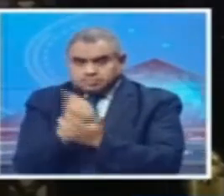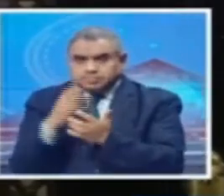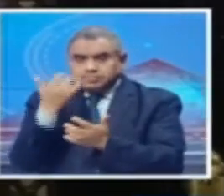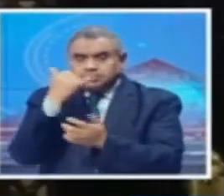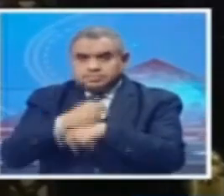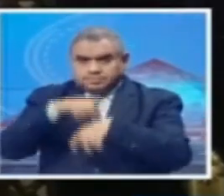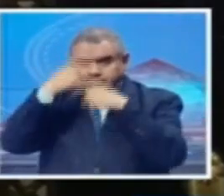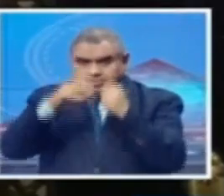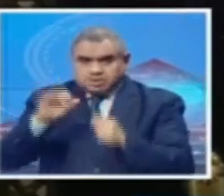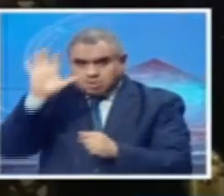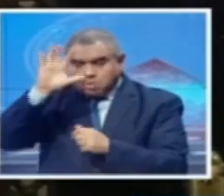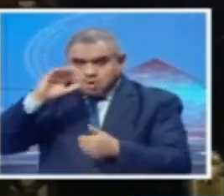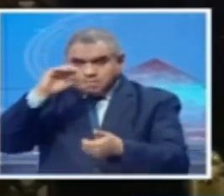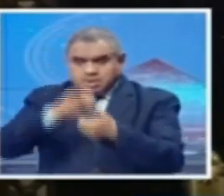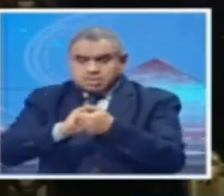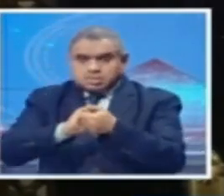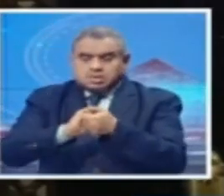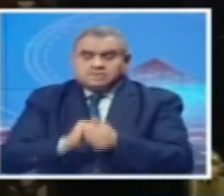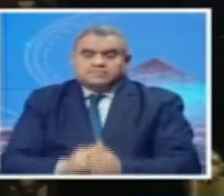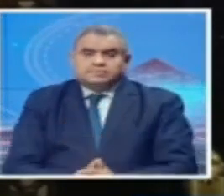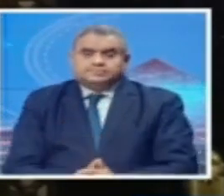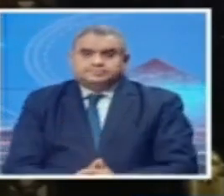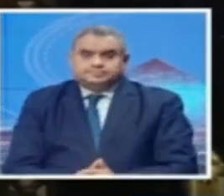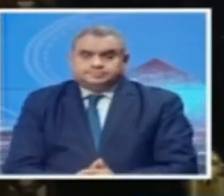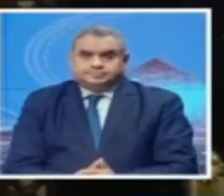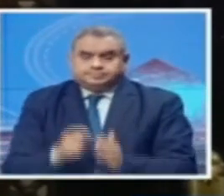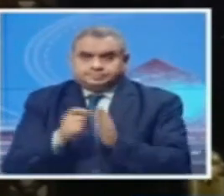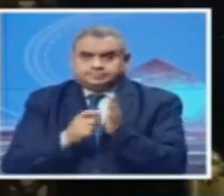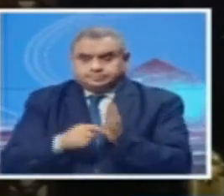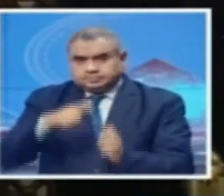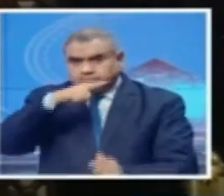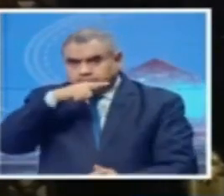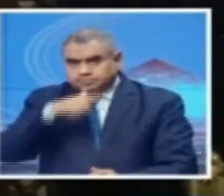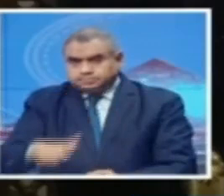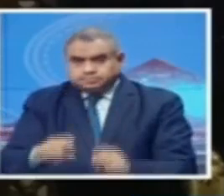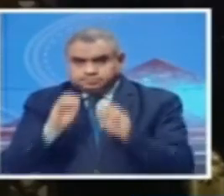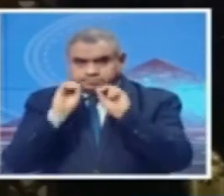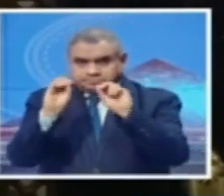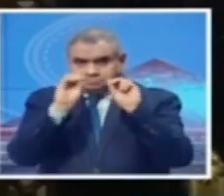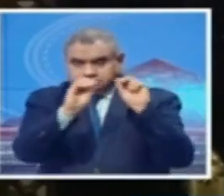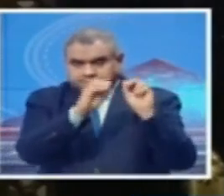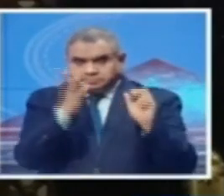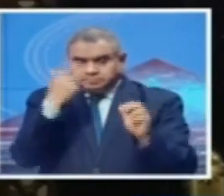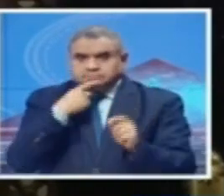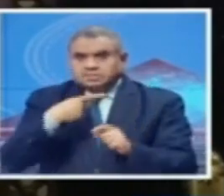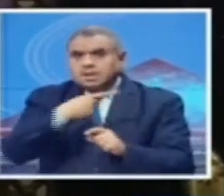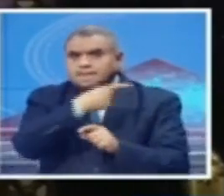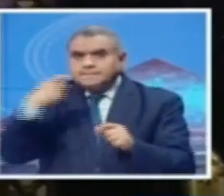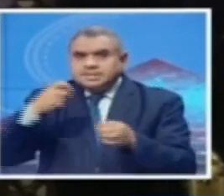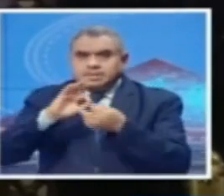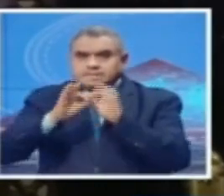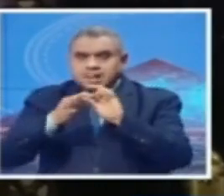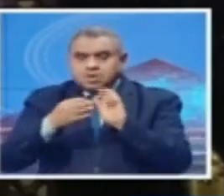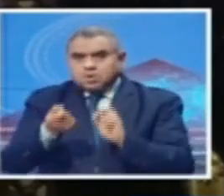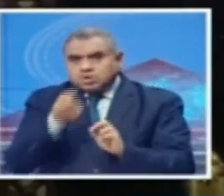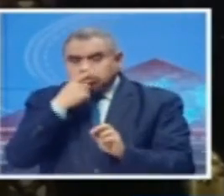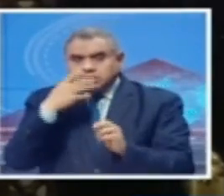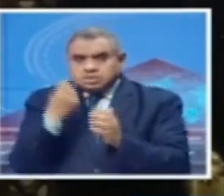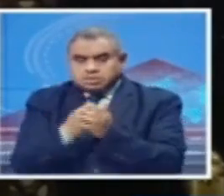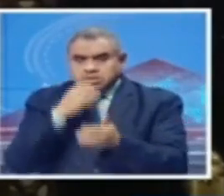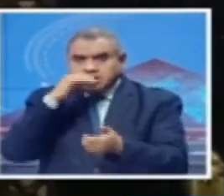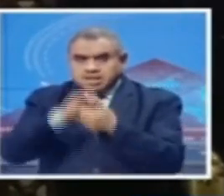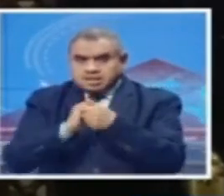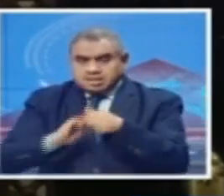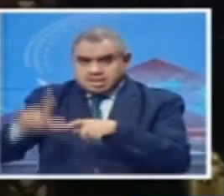فاسيليتي. احنا بنتكلم على ان احنا طلبنا 100 مليون جرعة، التحالف الدولي